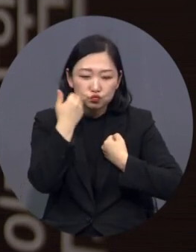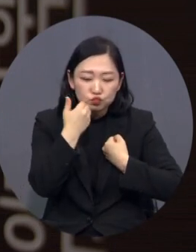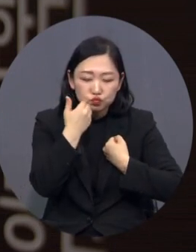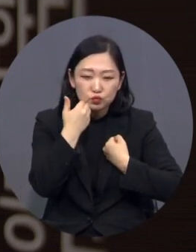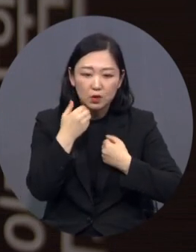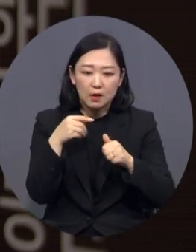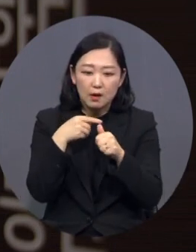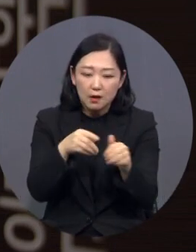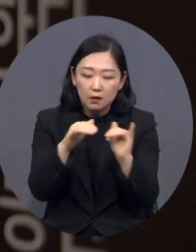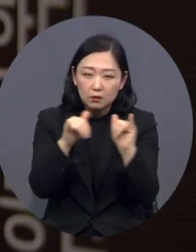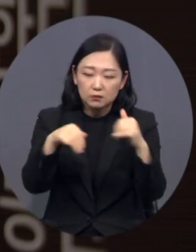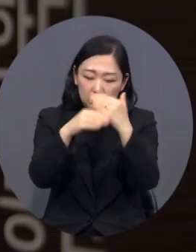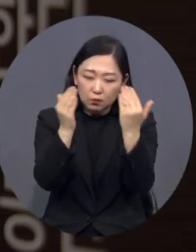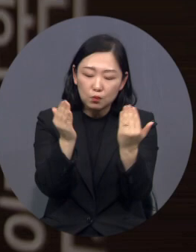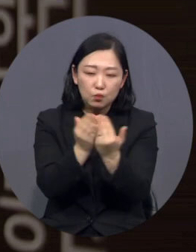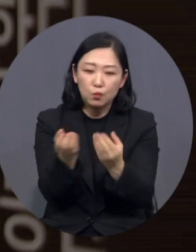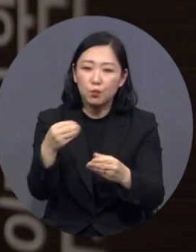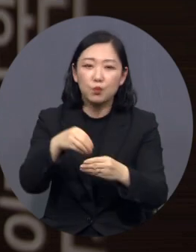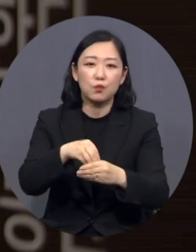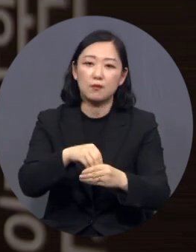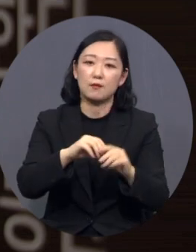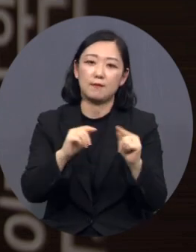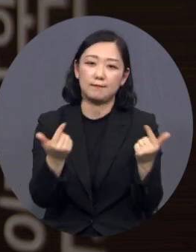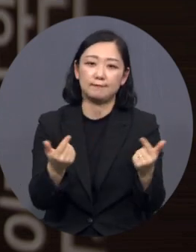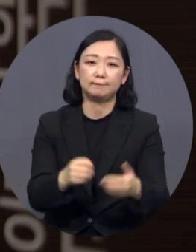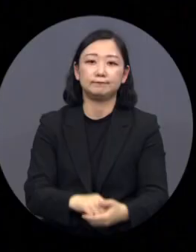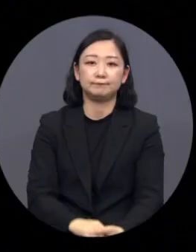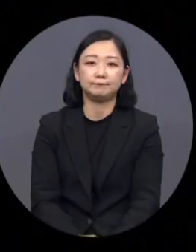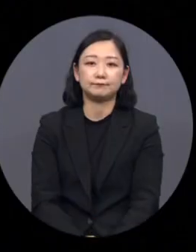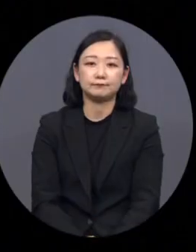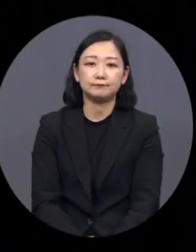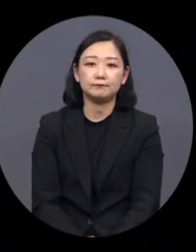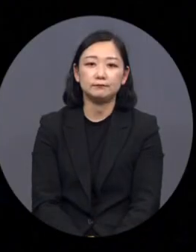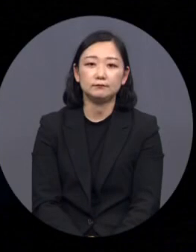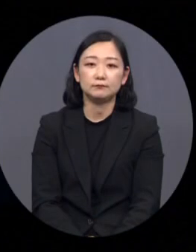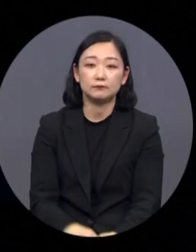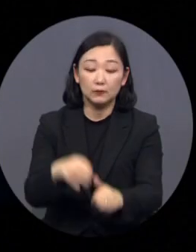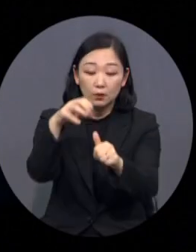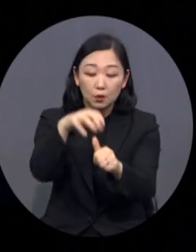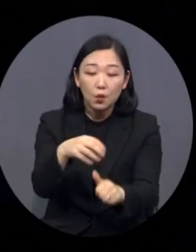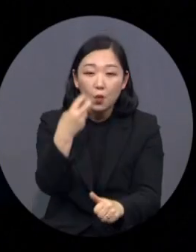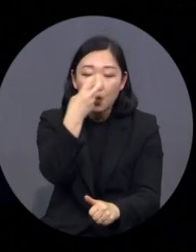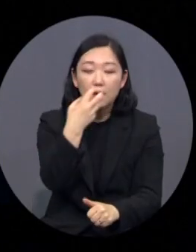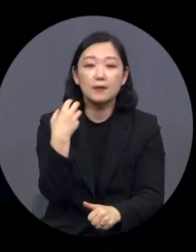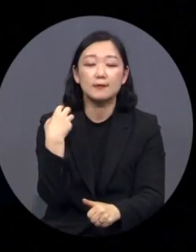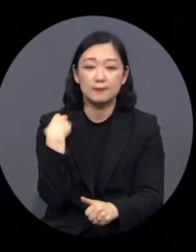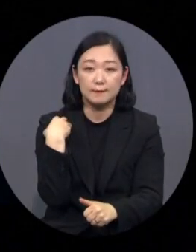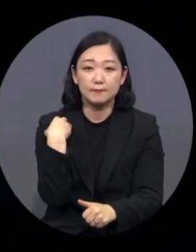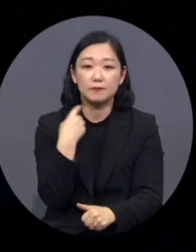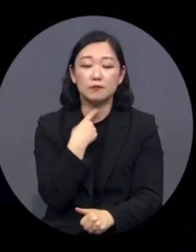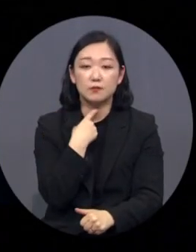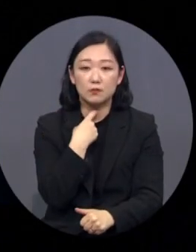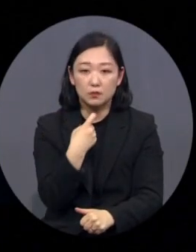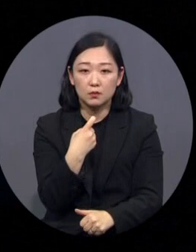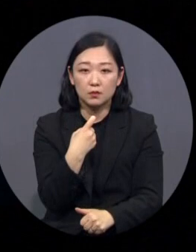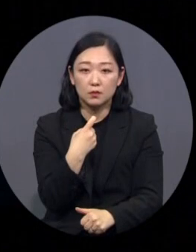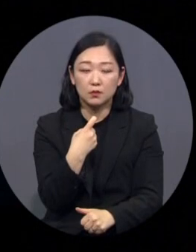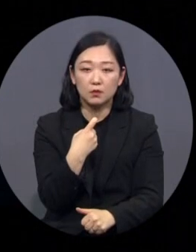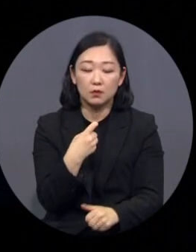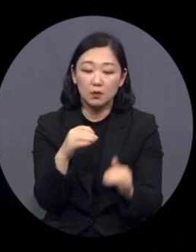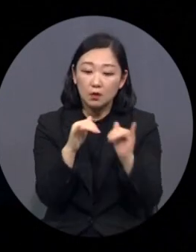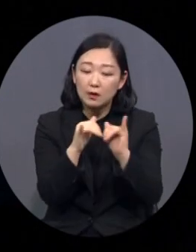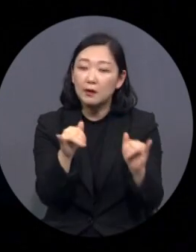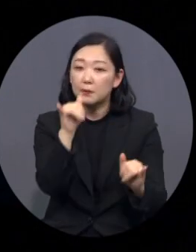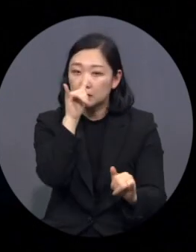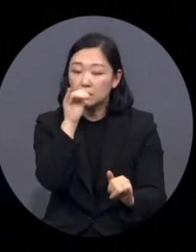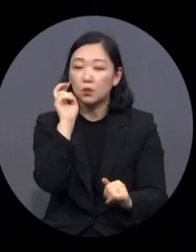가해와 관련된 내용은 전혀 포함되지 않았습니다 수용소를 관리하고 책임졌던 어 분들이